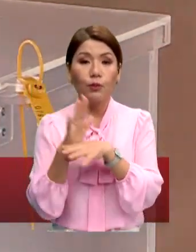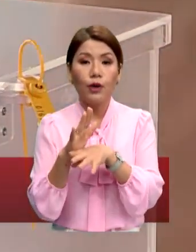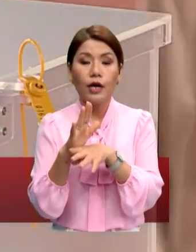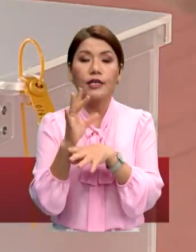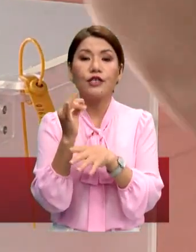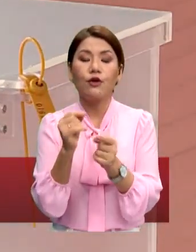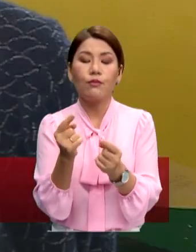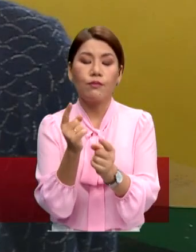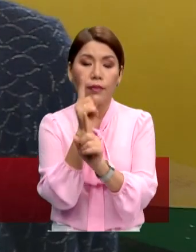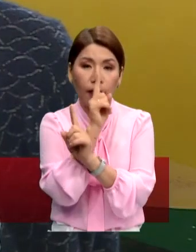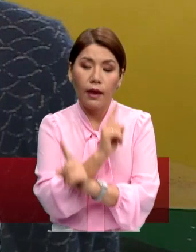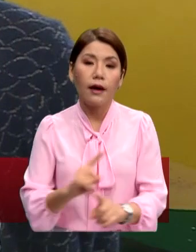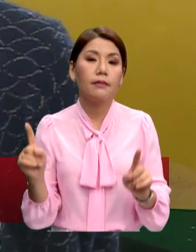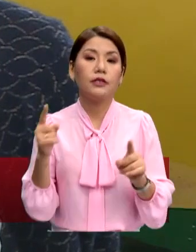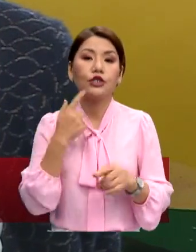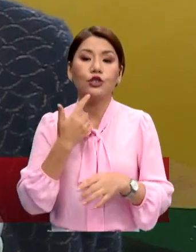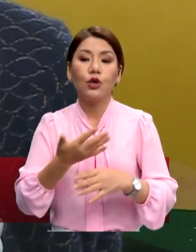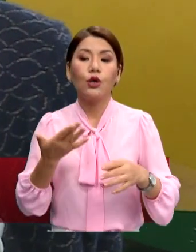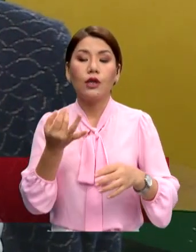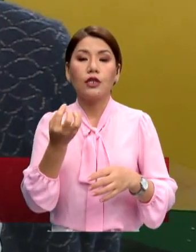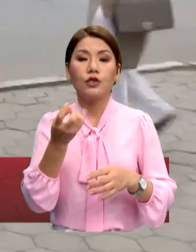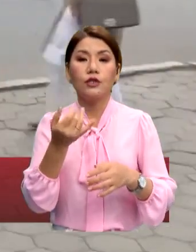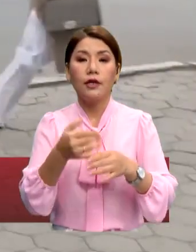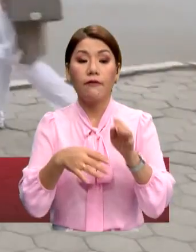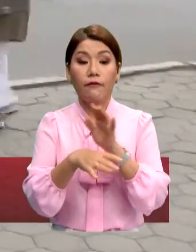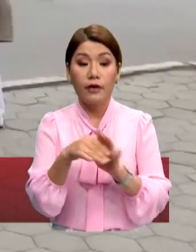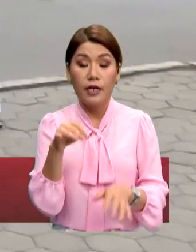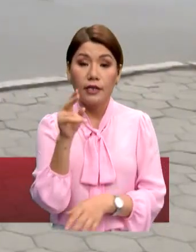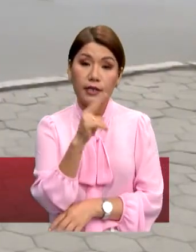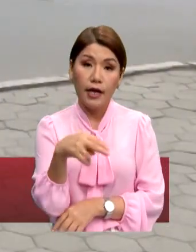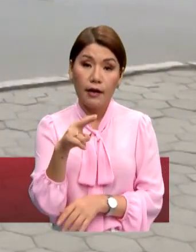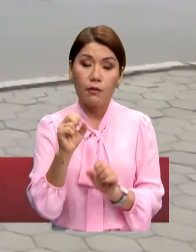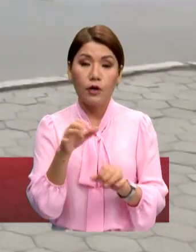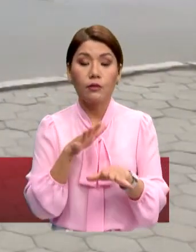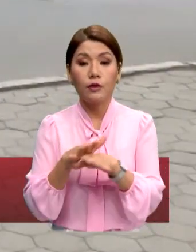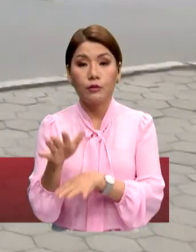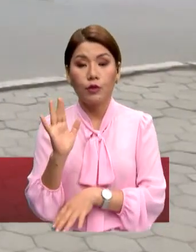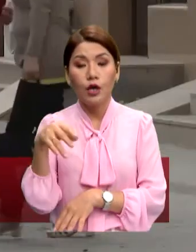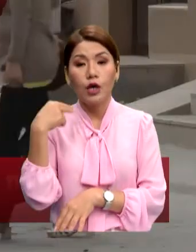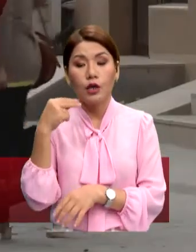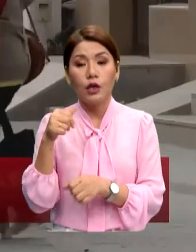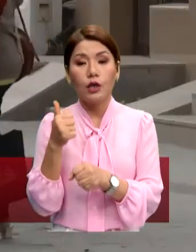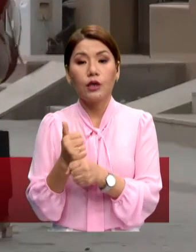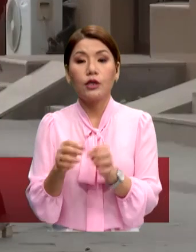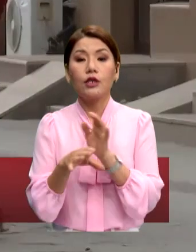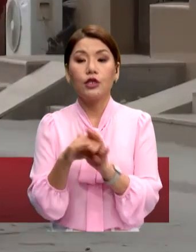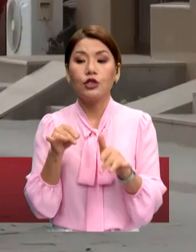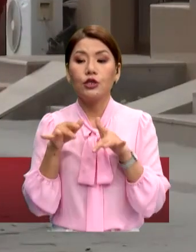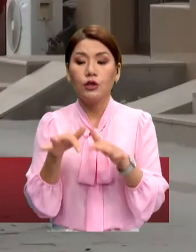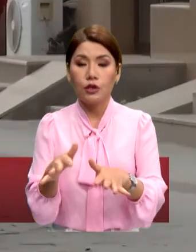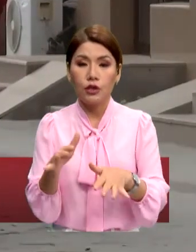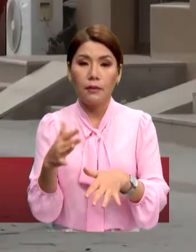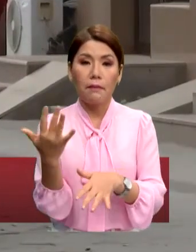По мнению Айдара Амрибаева, досрочные президентские выборы пройдут в декабре. В этом году глава государства будет избран по